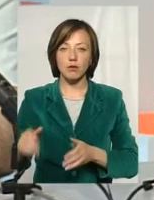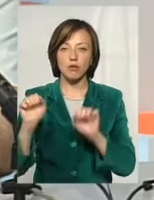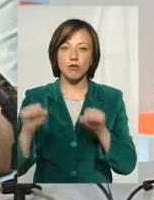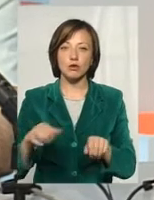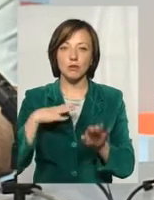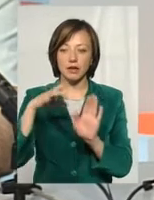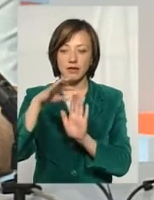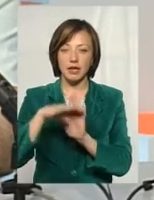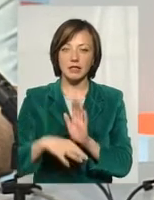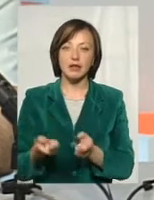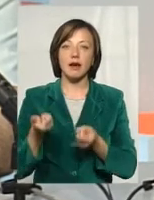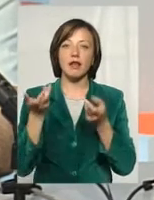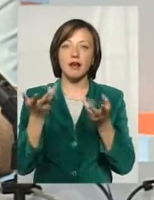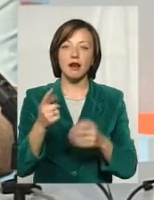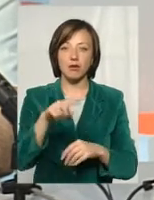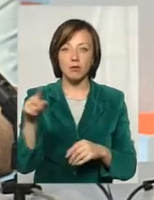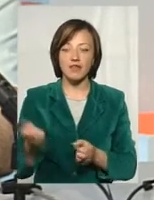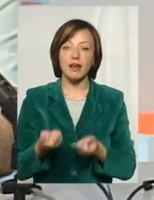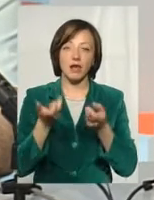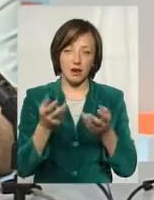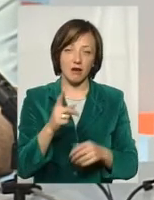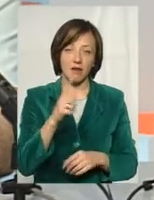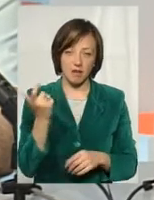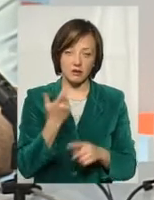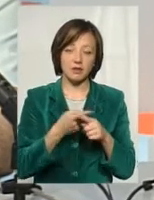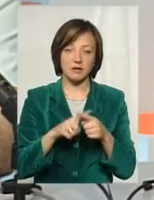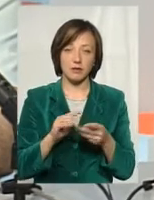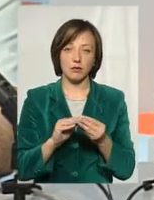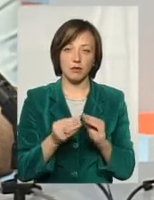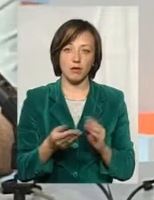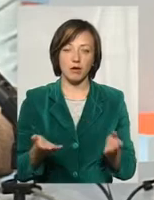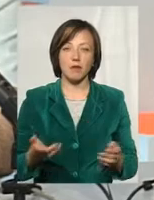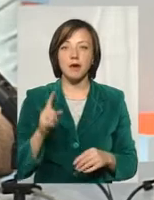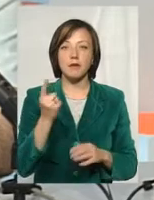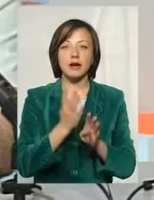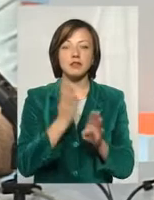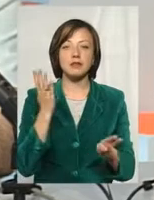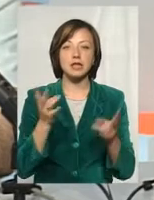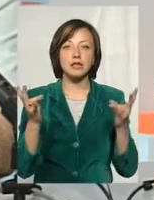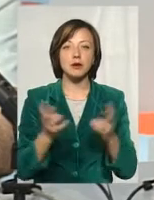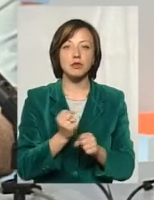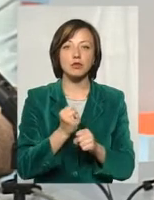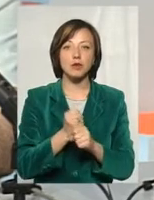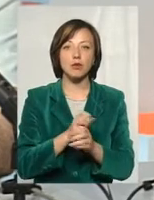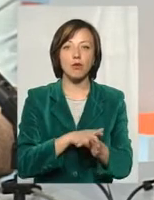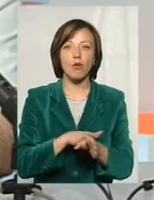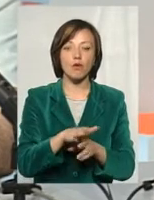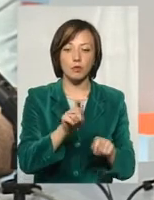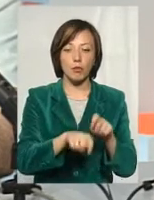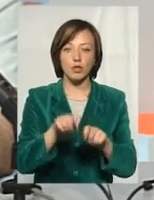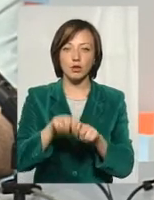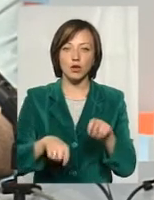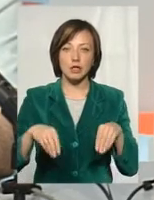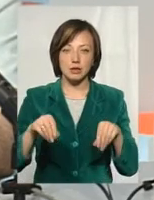реєстрі кілька кадастрових номерів і кілька власників. Це теж є проблема. Тому, перш за все, це треба зробити повністю моніторинг